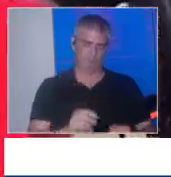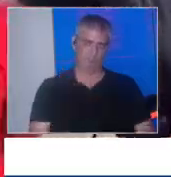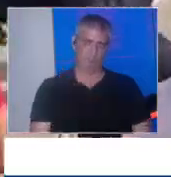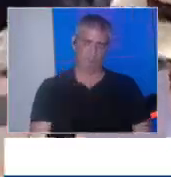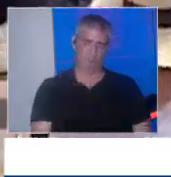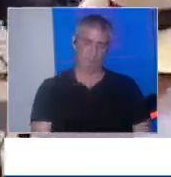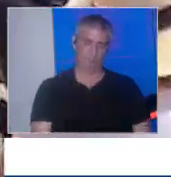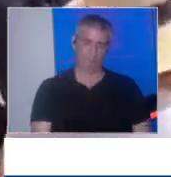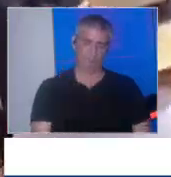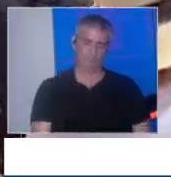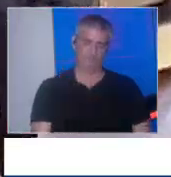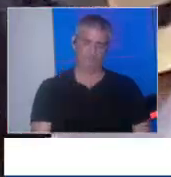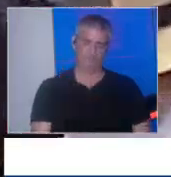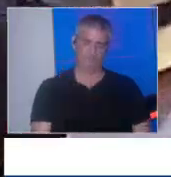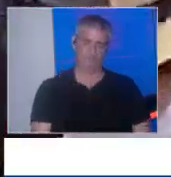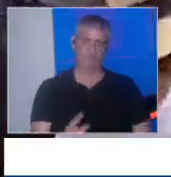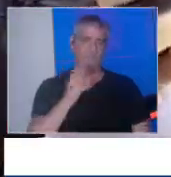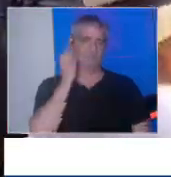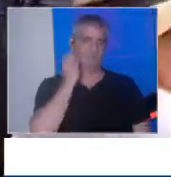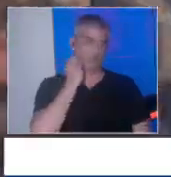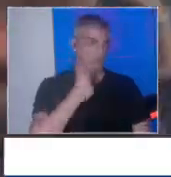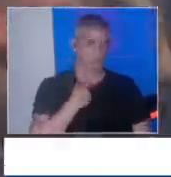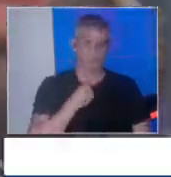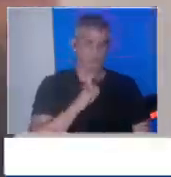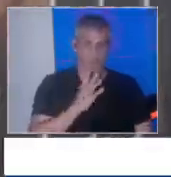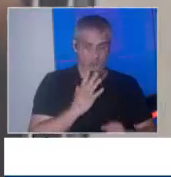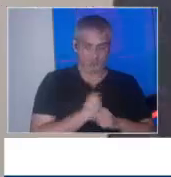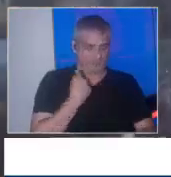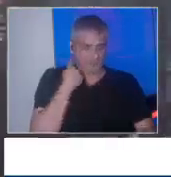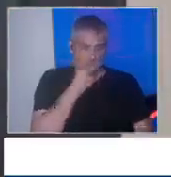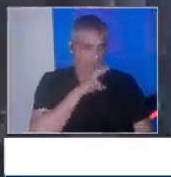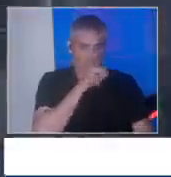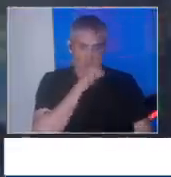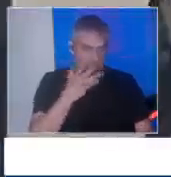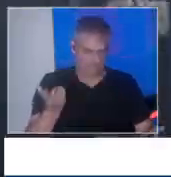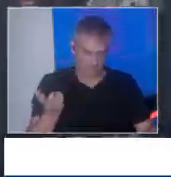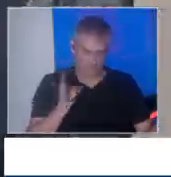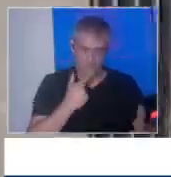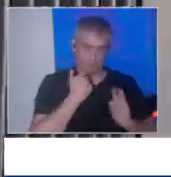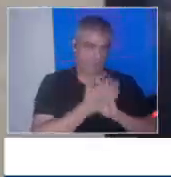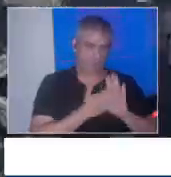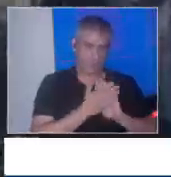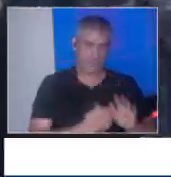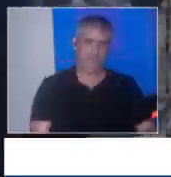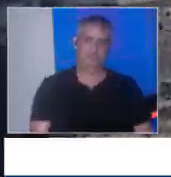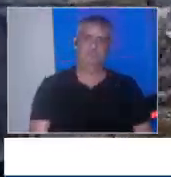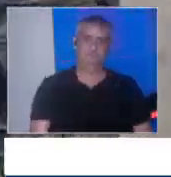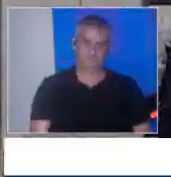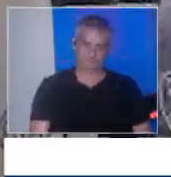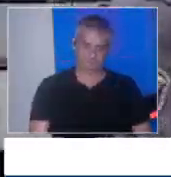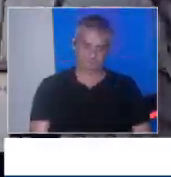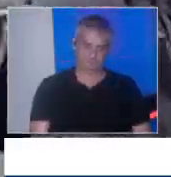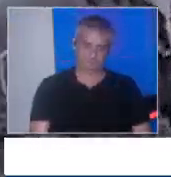של האירוע. את סמוטריץ' שאני למשל לא כל כך הצלחתי לשמוע את הדברים שהוא אמר, גם